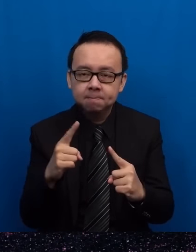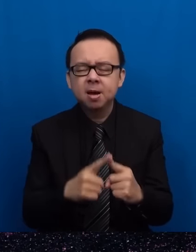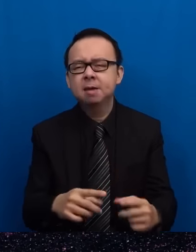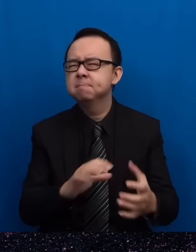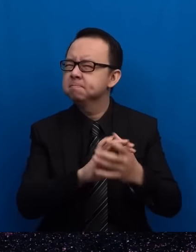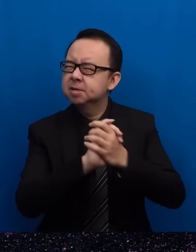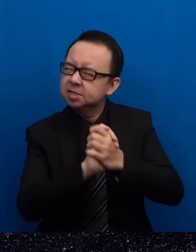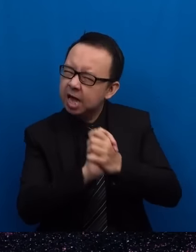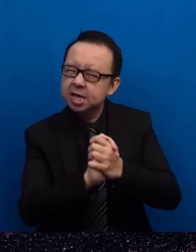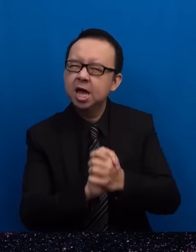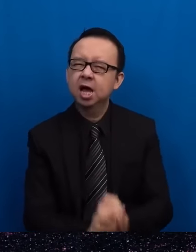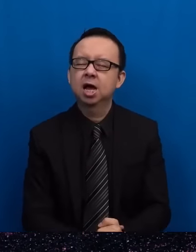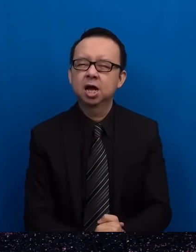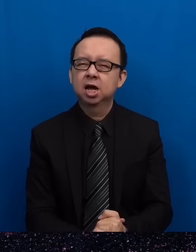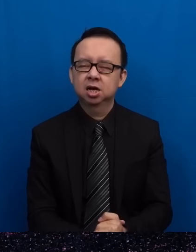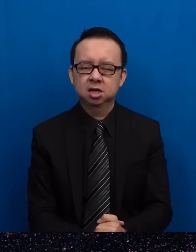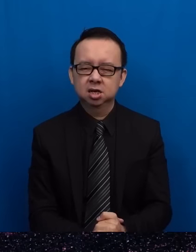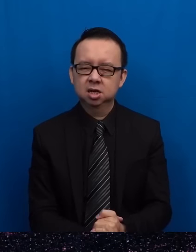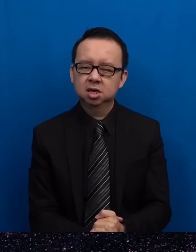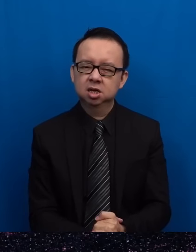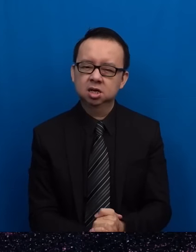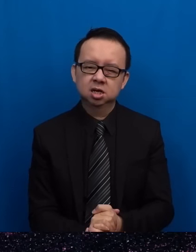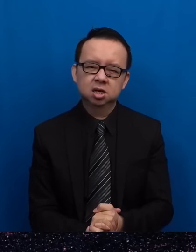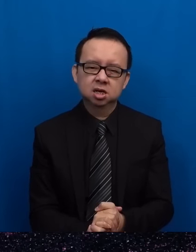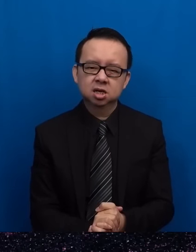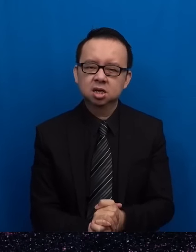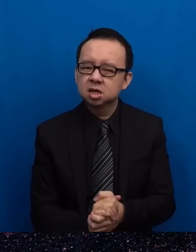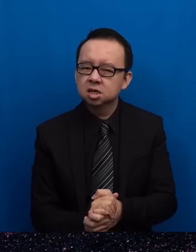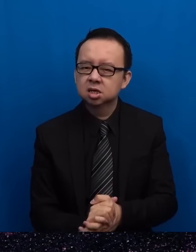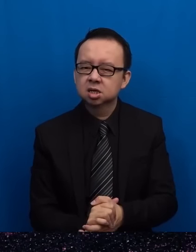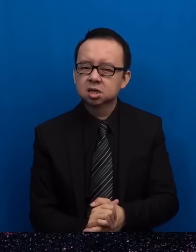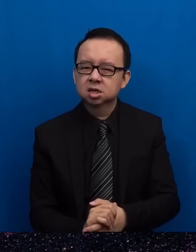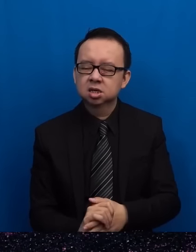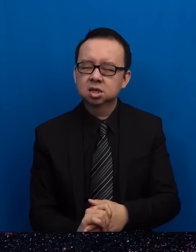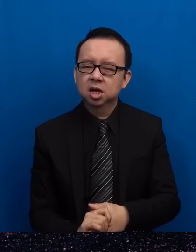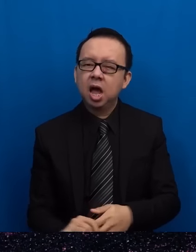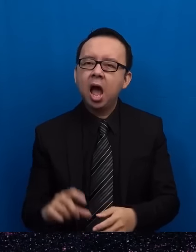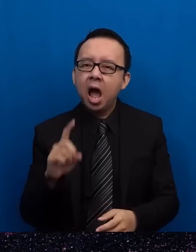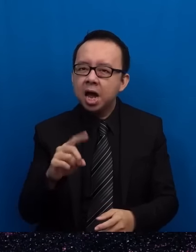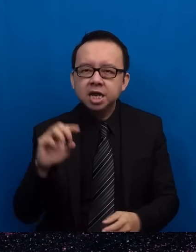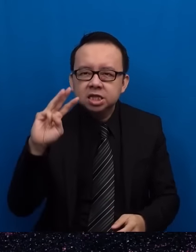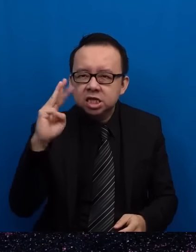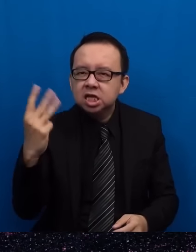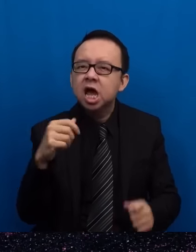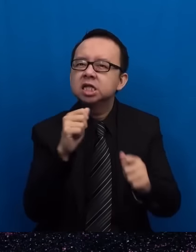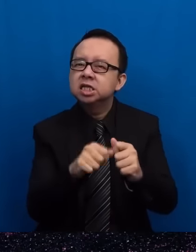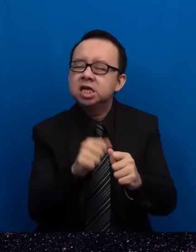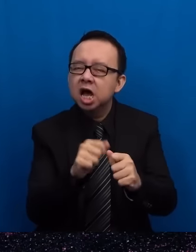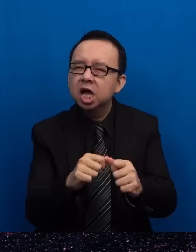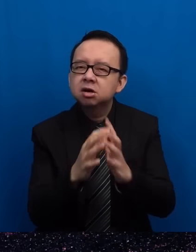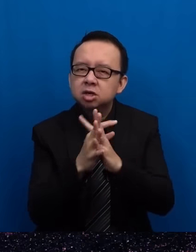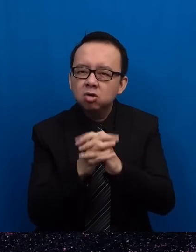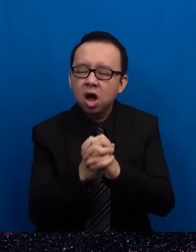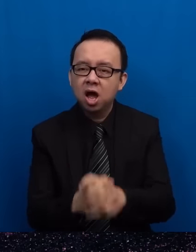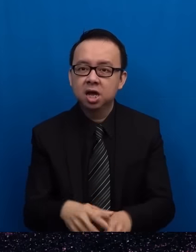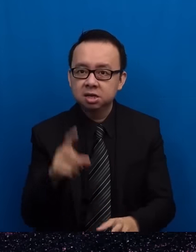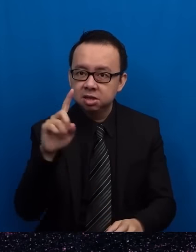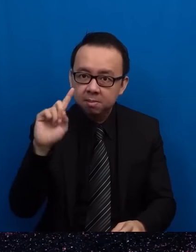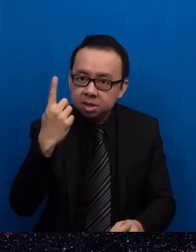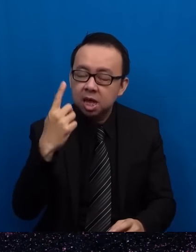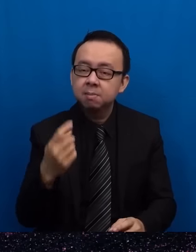berdoa pada mulanya. Itu dia. The 3 acts of praying, ada 3 tindakan untuk berdoa di sisi kita.